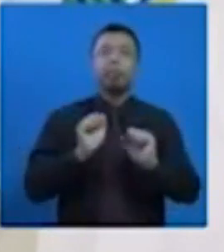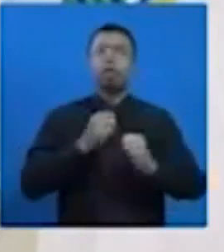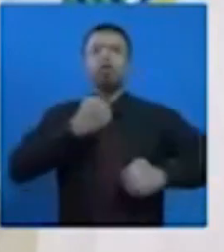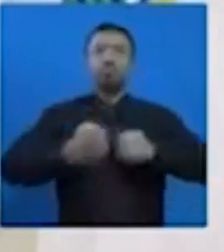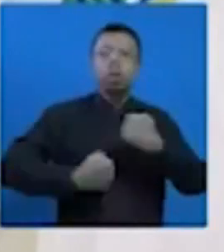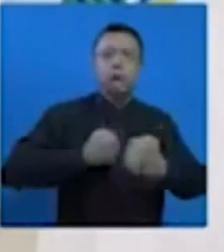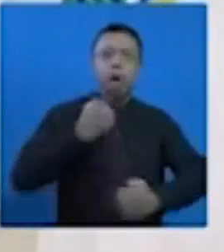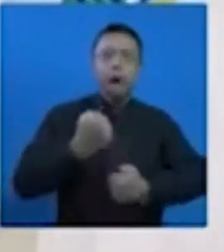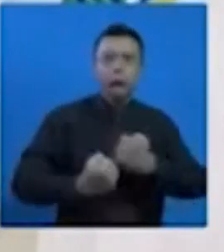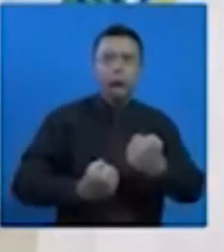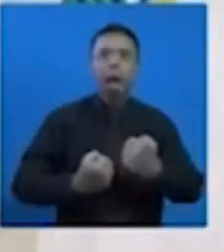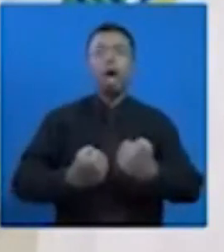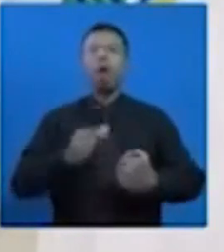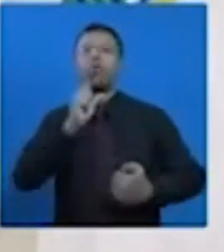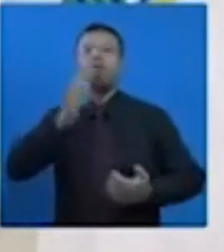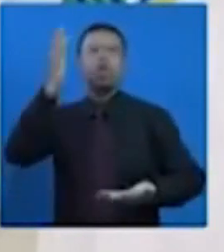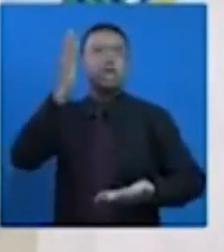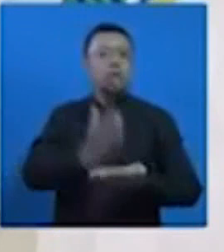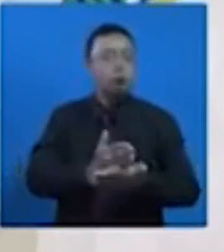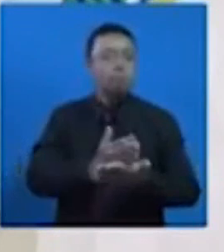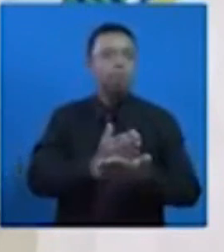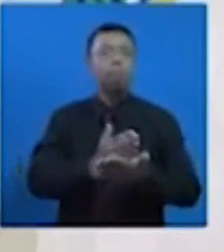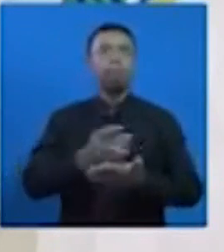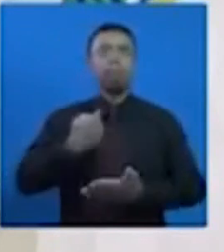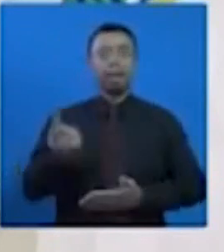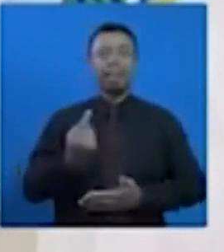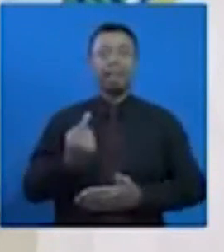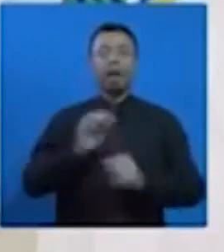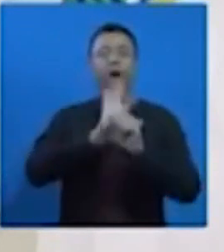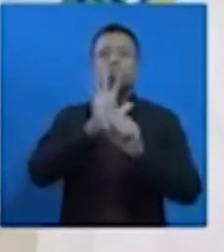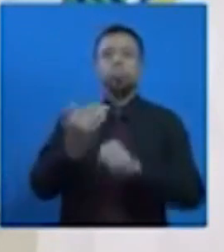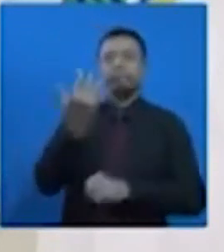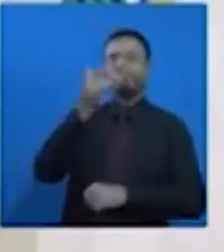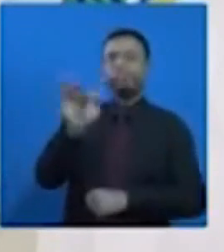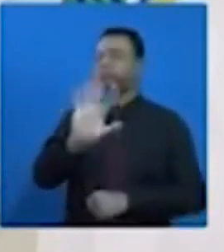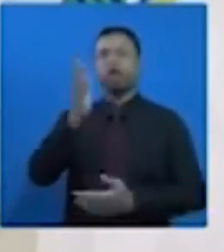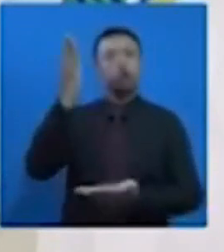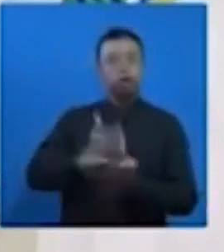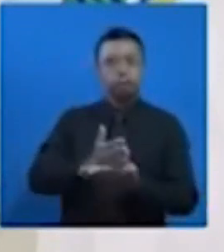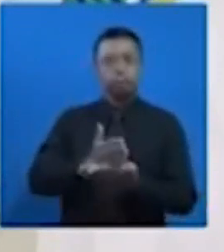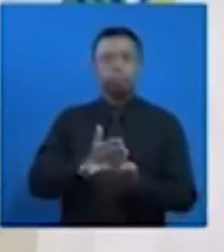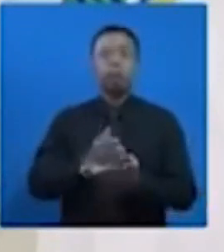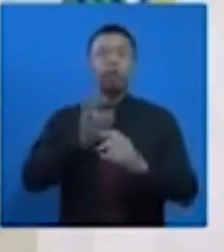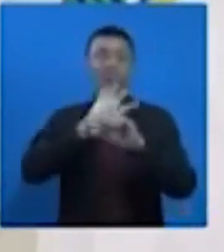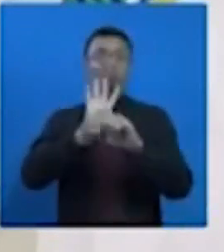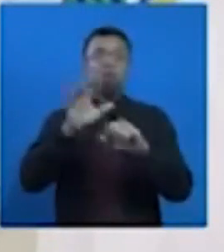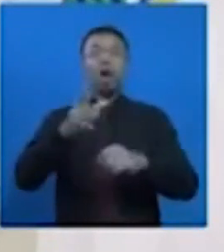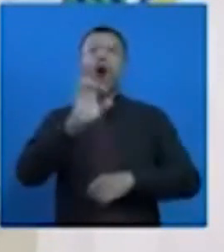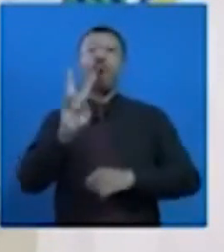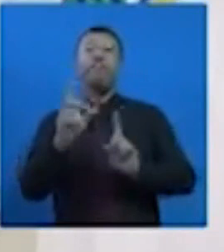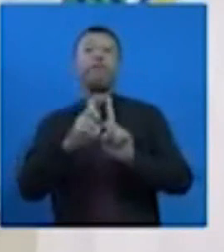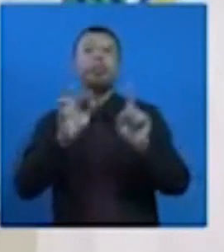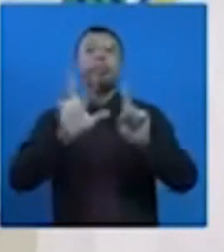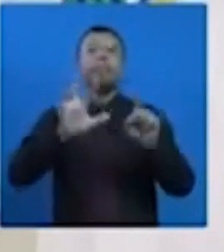usaha menghentikan penularan kofit 19 cover 19